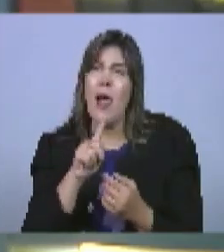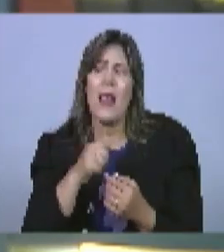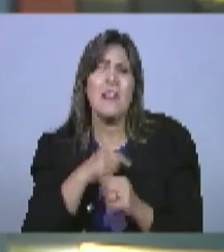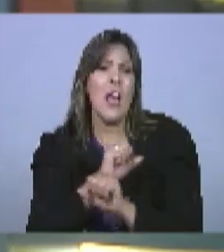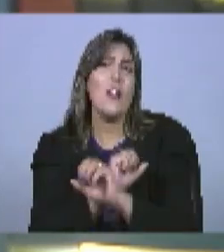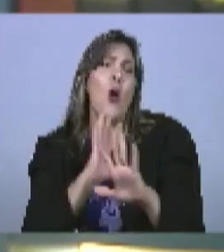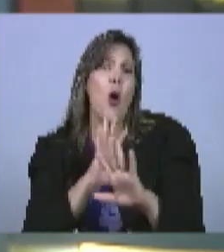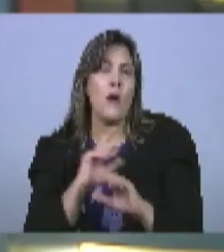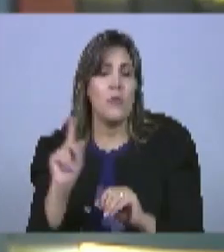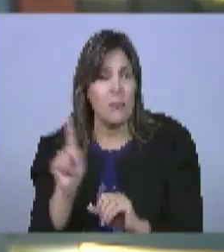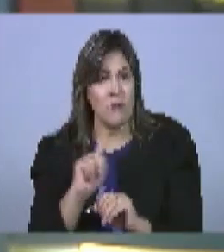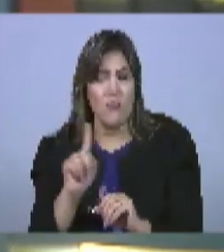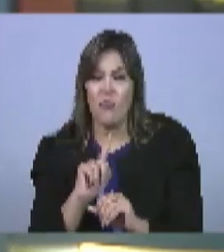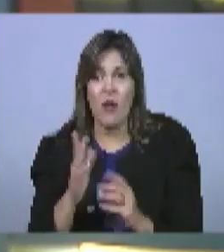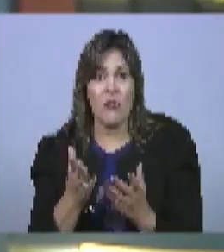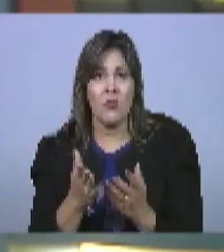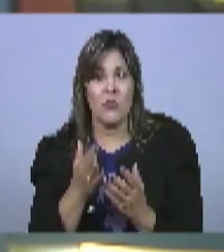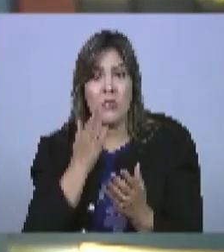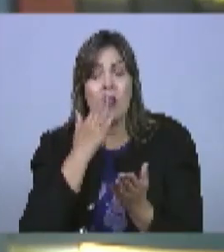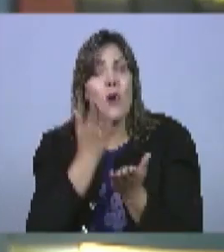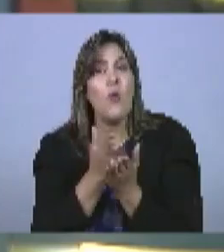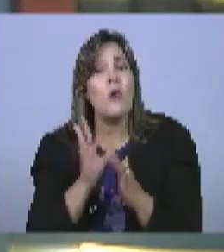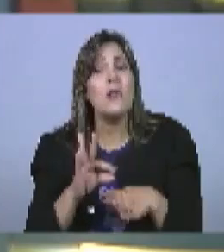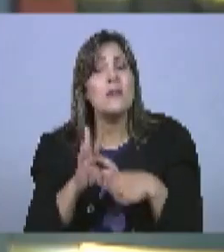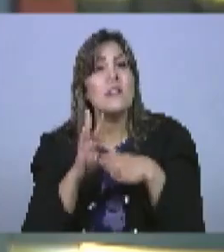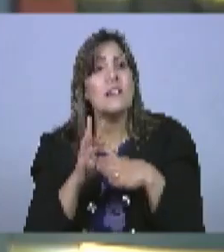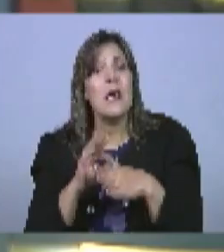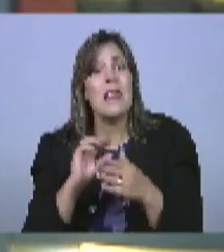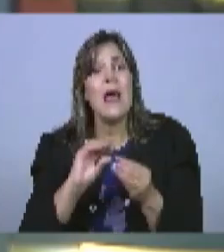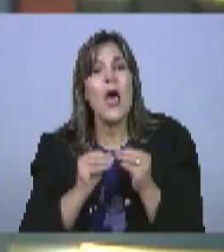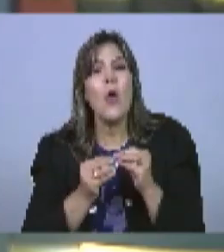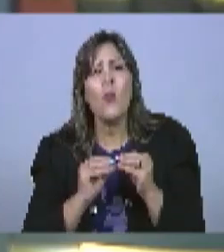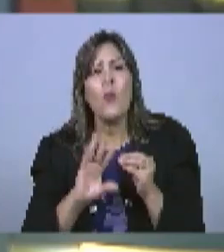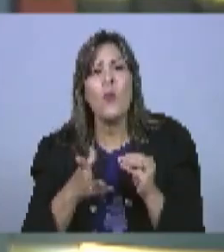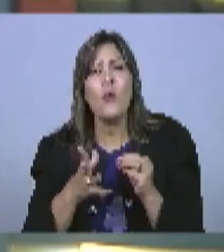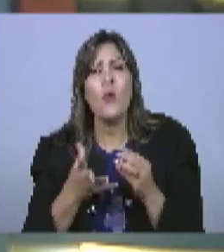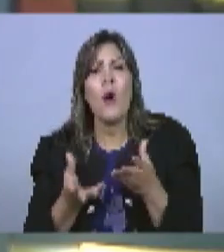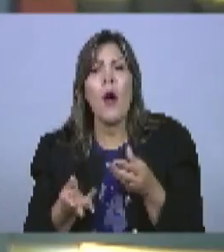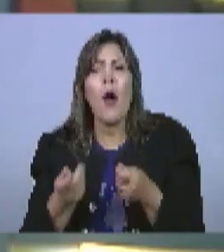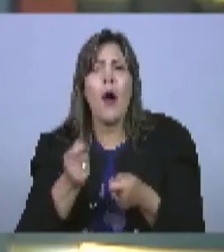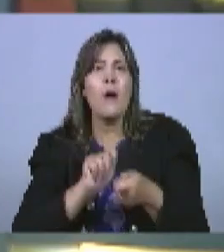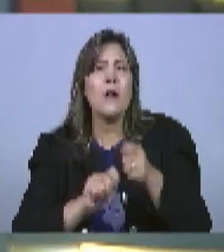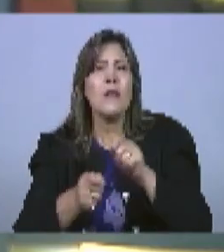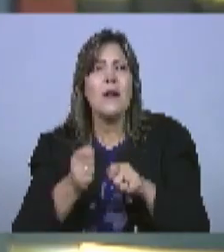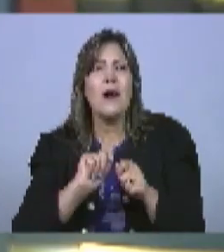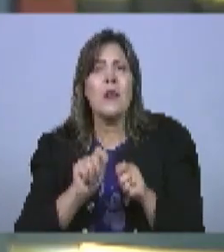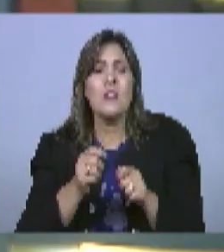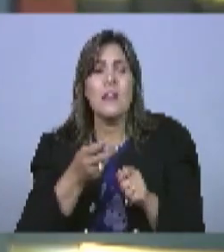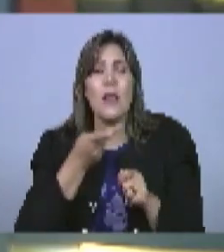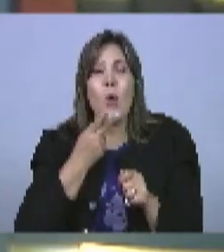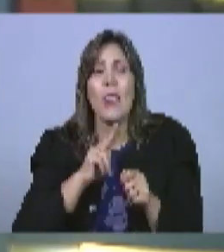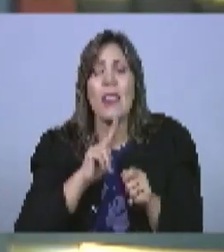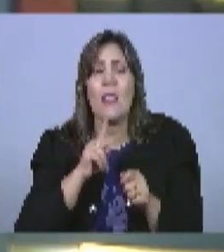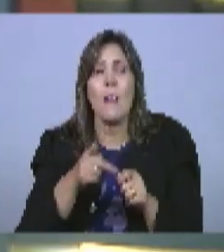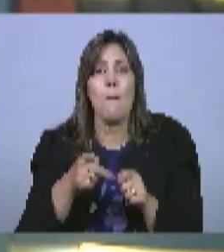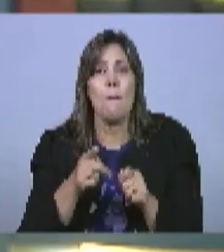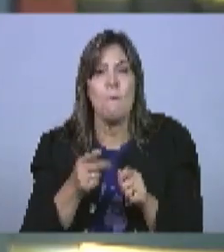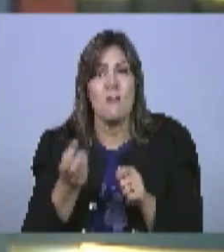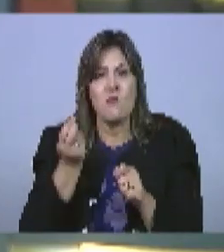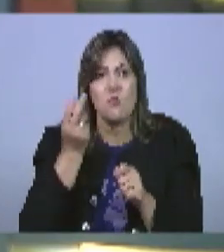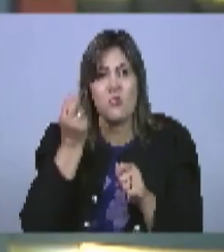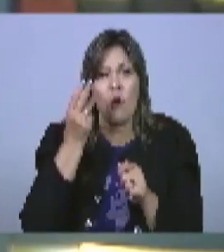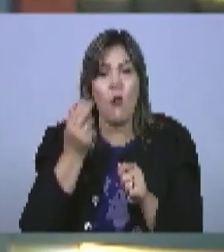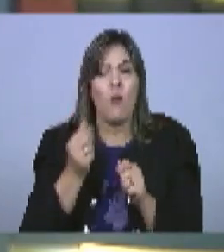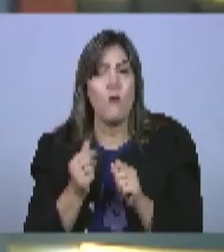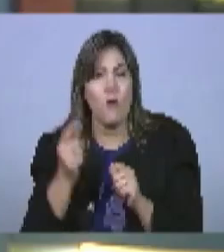مجتمعات من حقوق الانسان ده نوع من انواع خل الاوراق وتدليس الثقافي